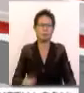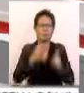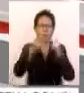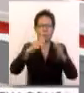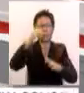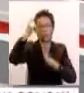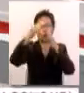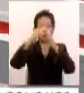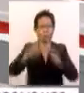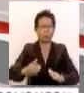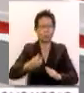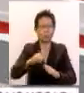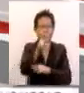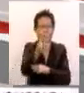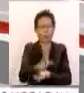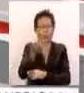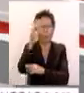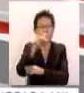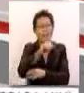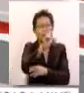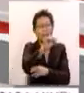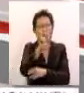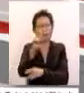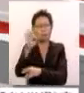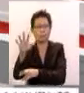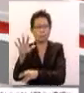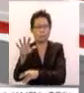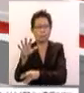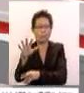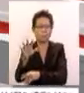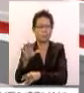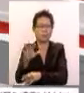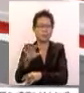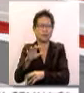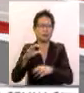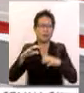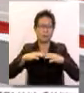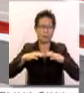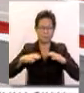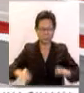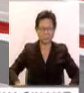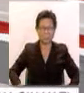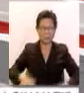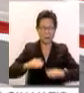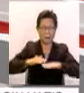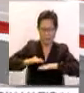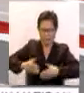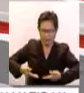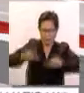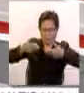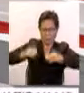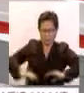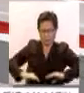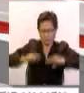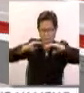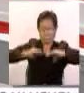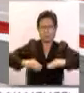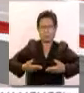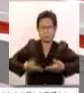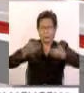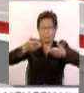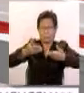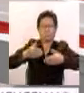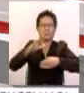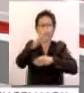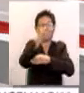Pemain tuan rumah persoalan badminton lelaki kategori SU5 kecacatan anggota bahagian atas Chia Liek Hong mengurut langkah kanan apabila